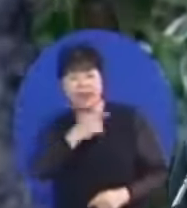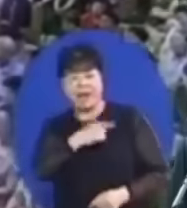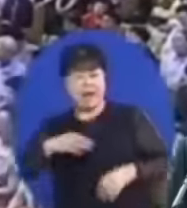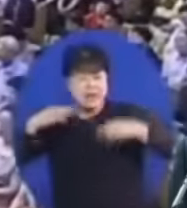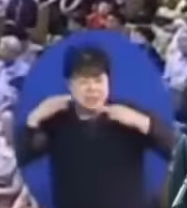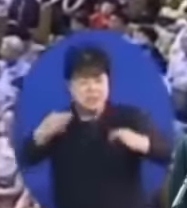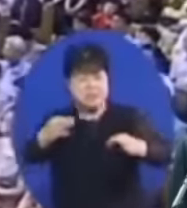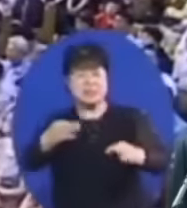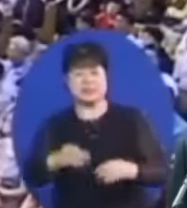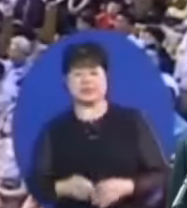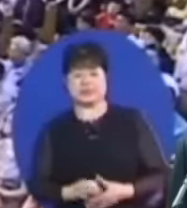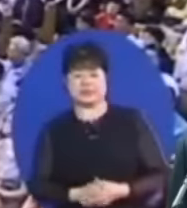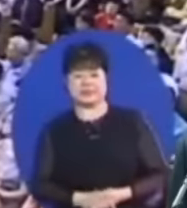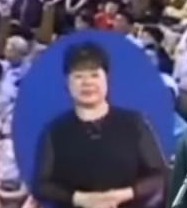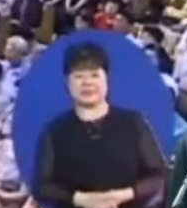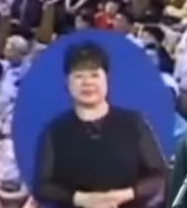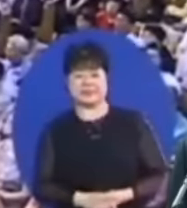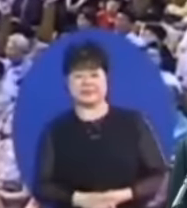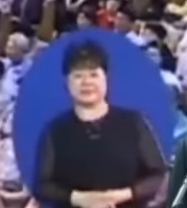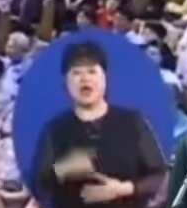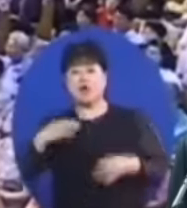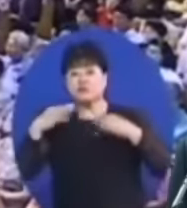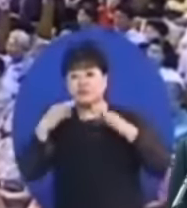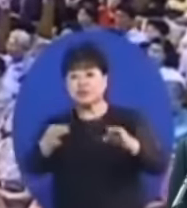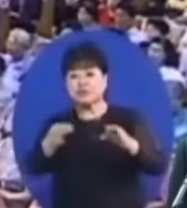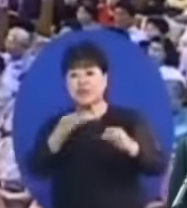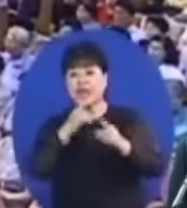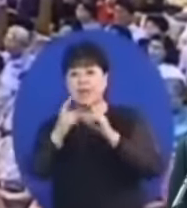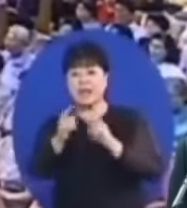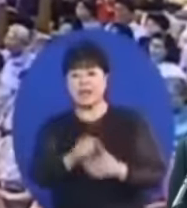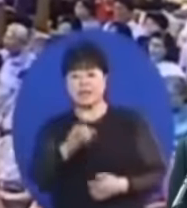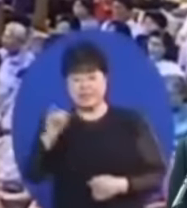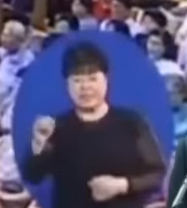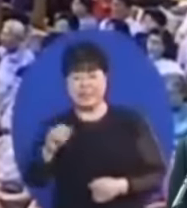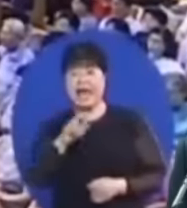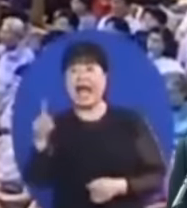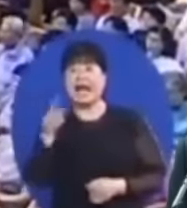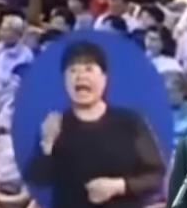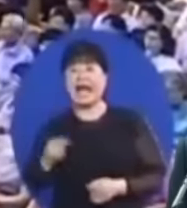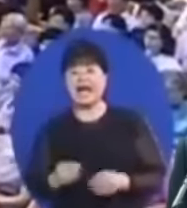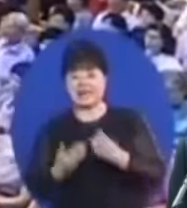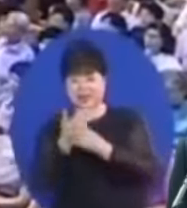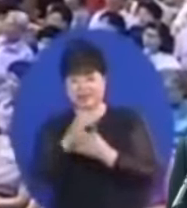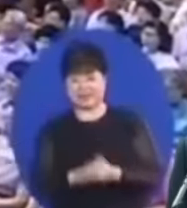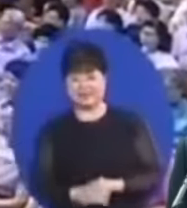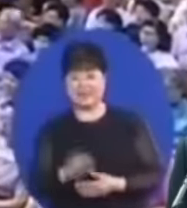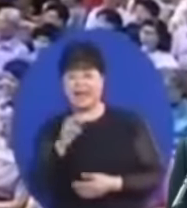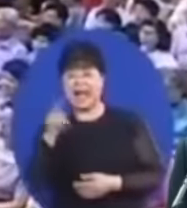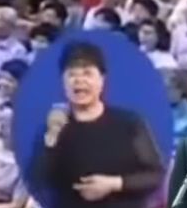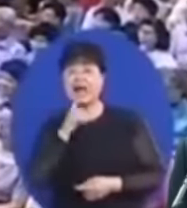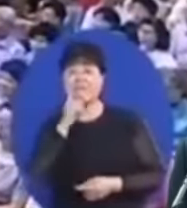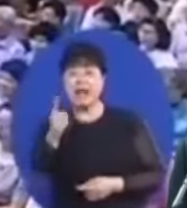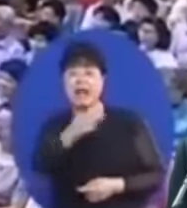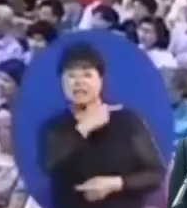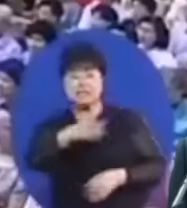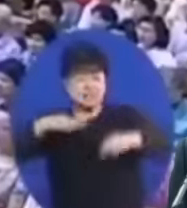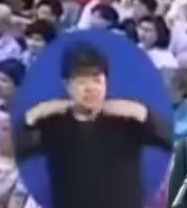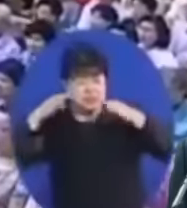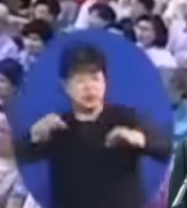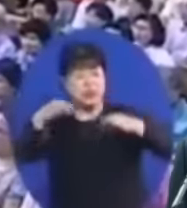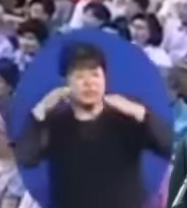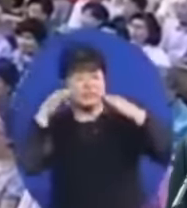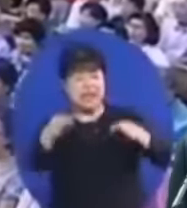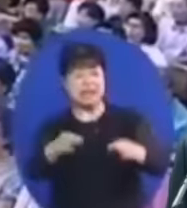바디메오는 고함을 쳤습니다. 부르짖으라는 말은 히브리어의 카라에서 나온 말입니다. 카라라는 말은 큰 소리로